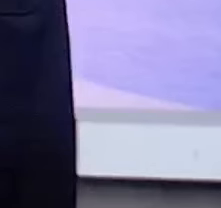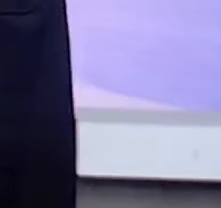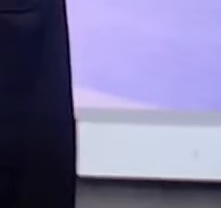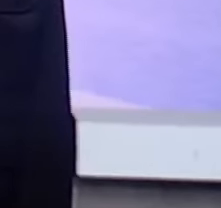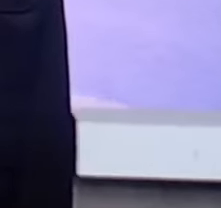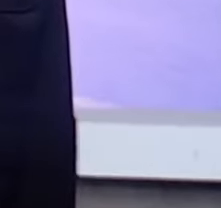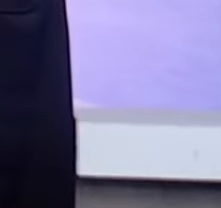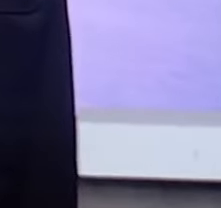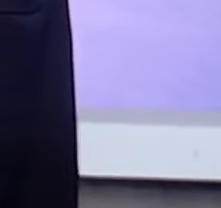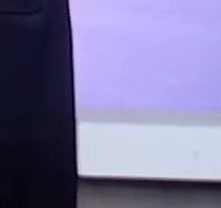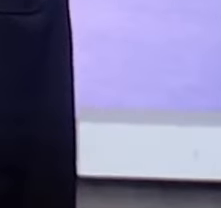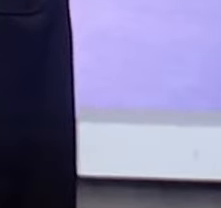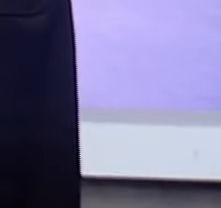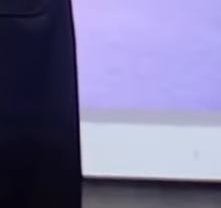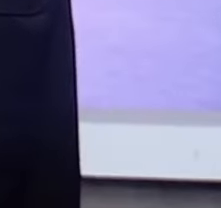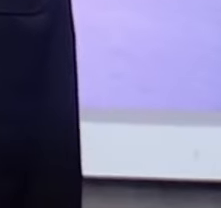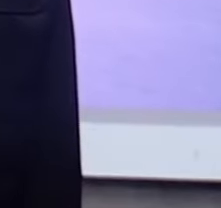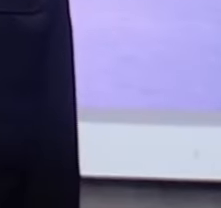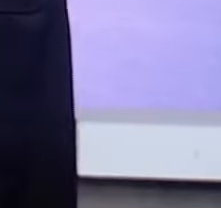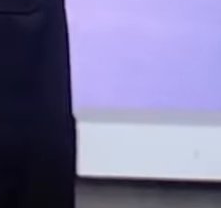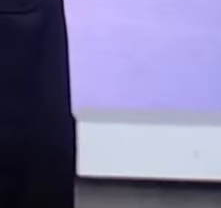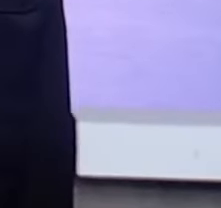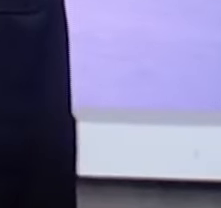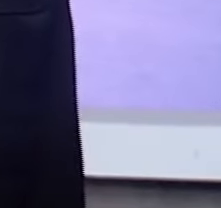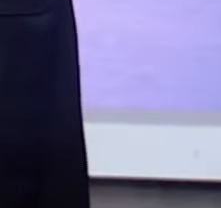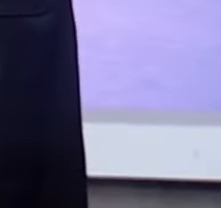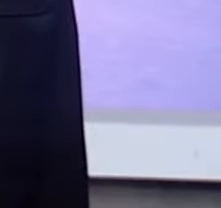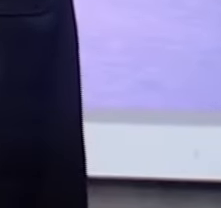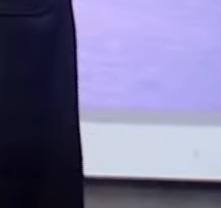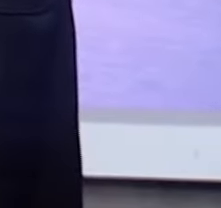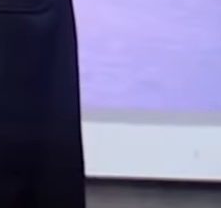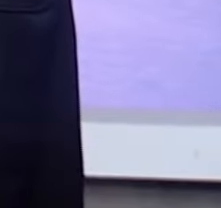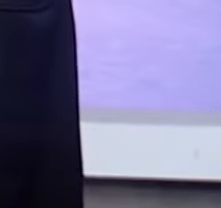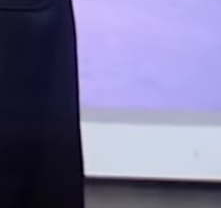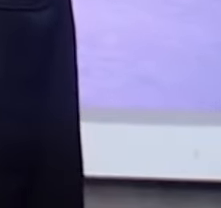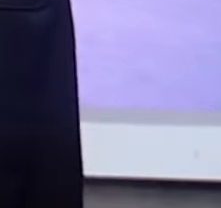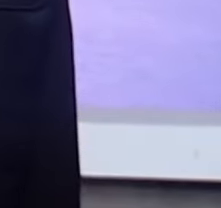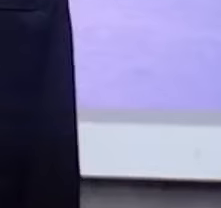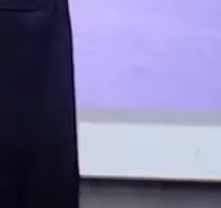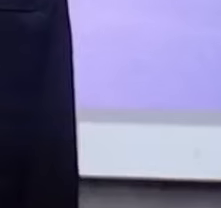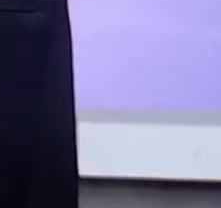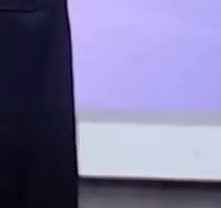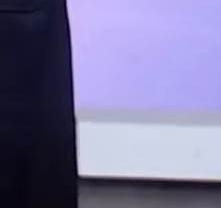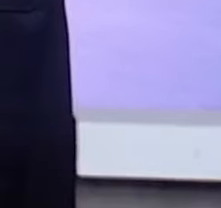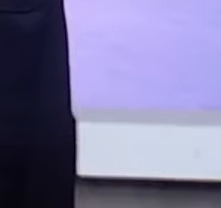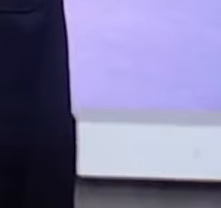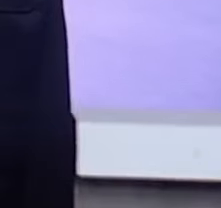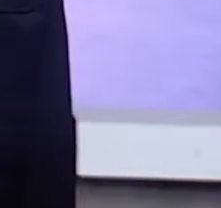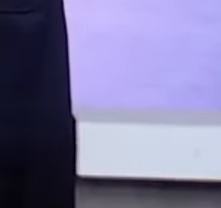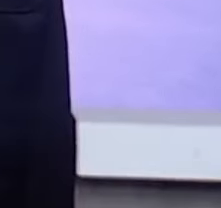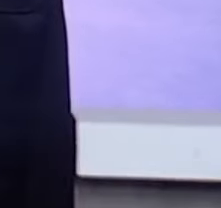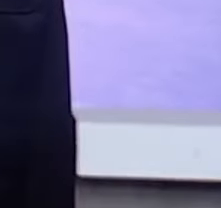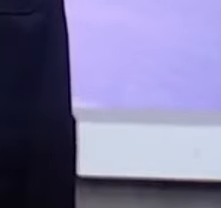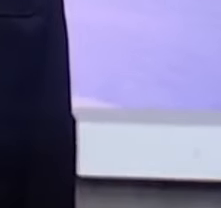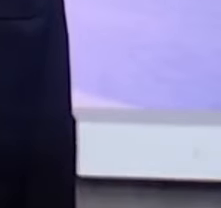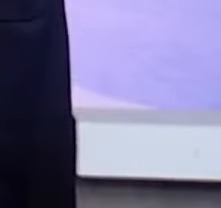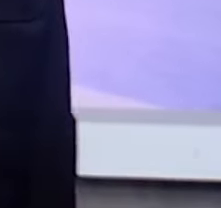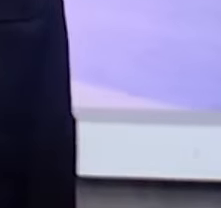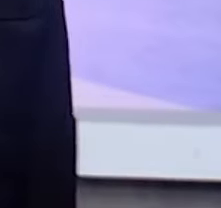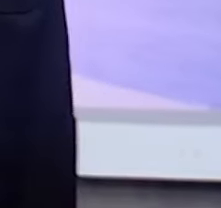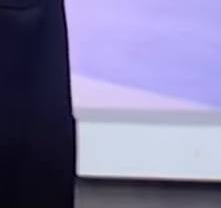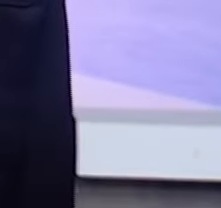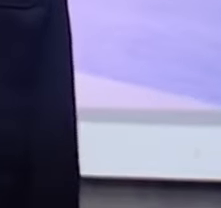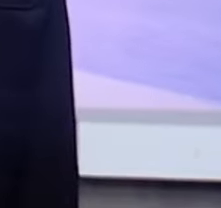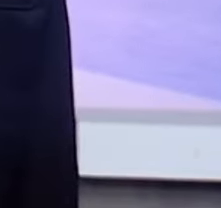Diabetes mga kapuso sama-sama tayong maging saksi mag-subscribe sa GMA integrated news sa YouTube at para sa mga